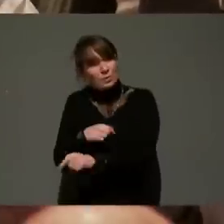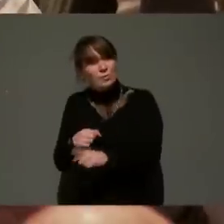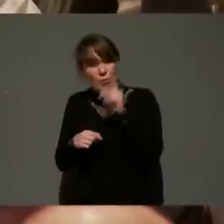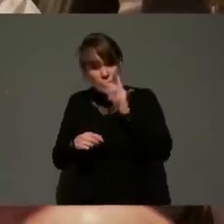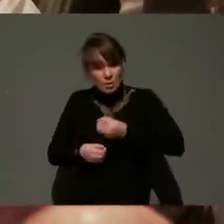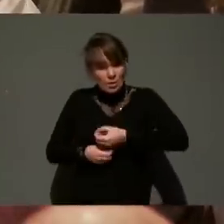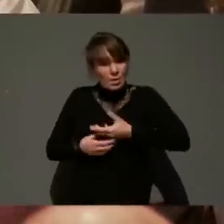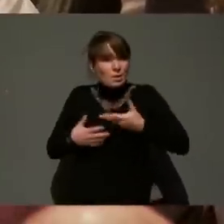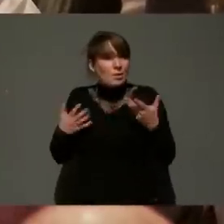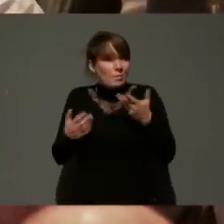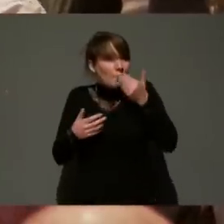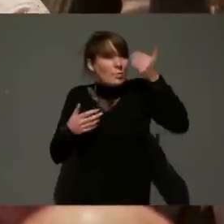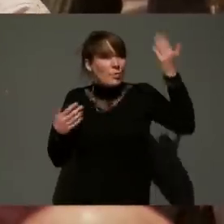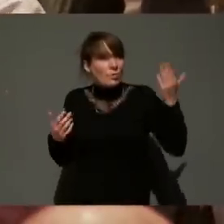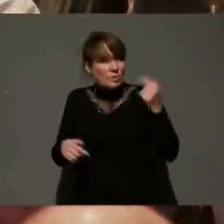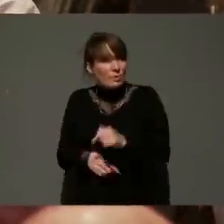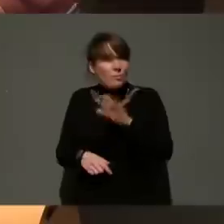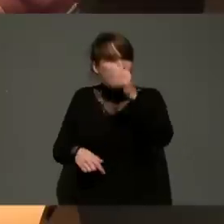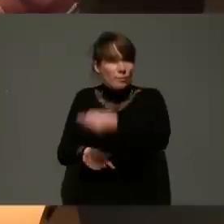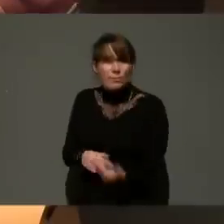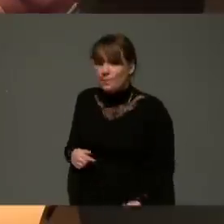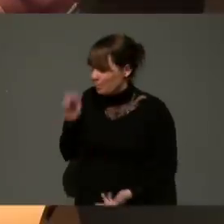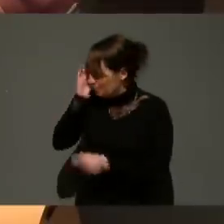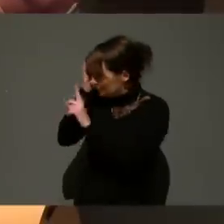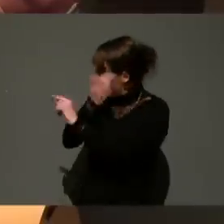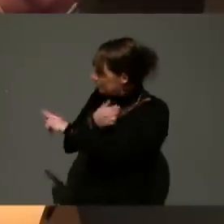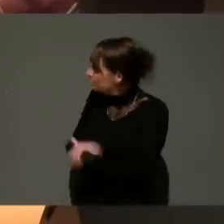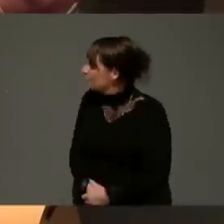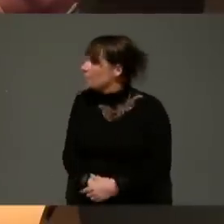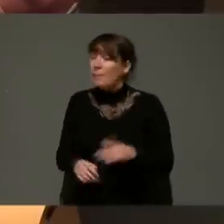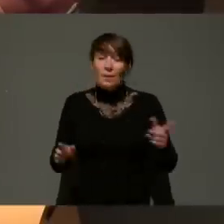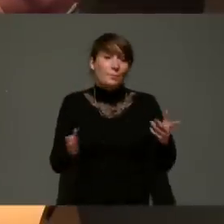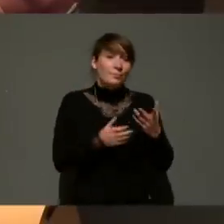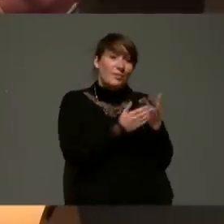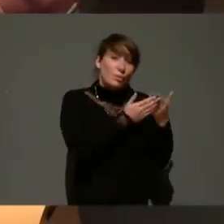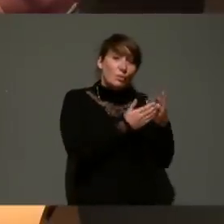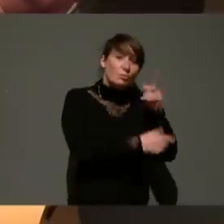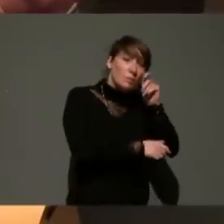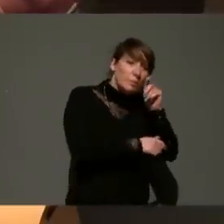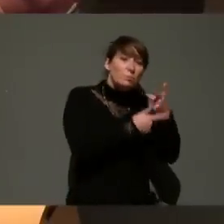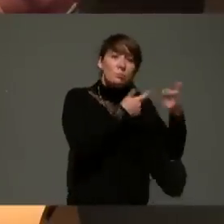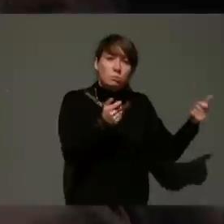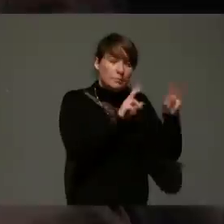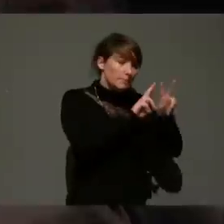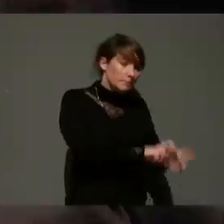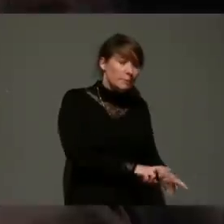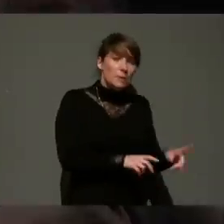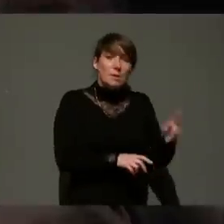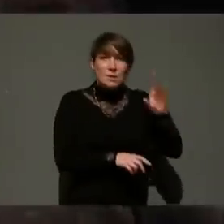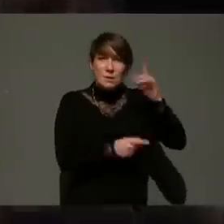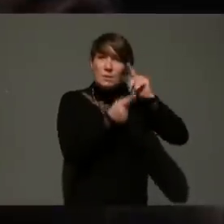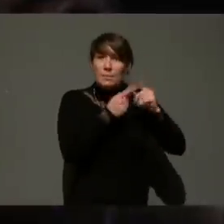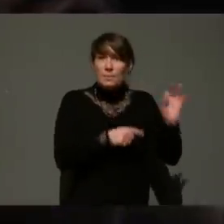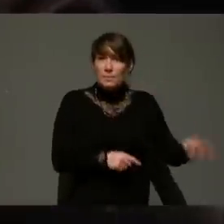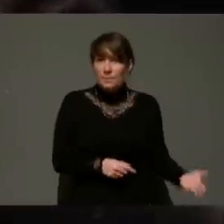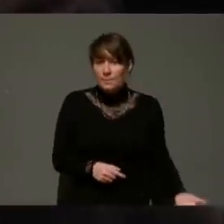ce même bien-être ? Voilà. Oui, il y a beaucoup d'études qui ont été faites là-dessus. On parle un peu trop